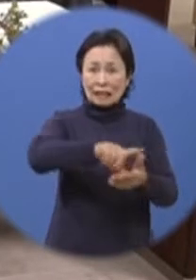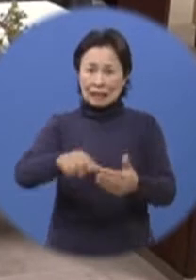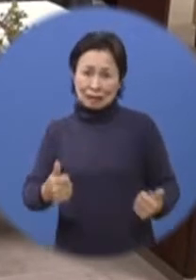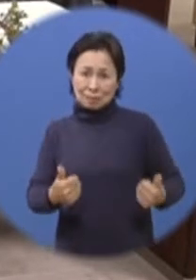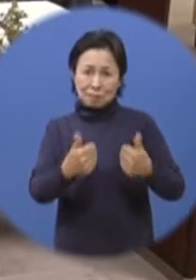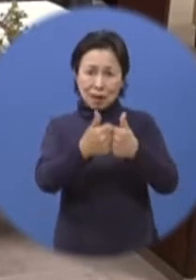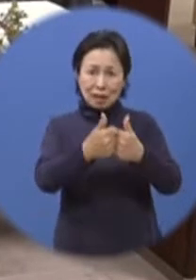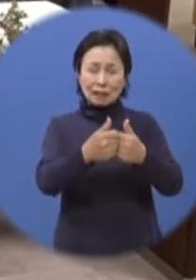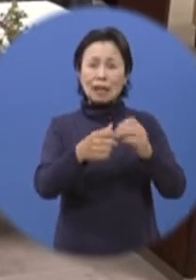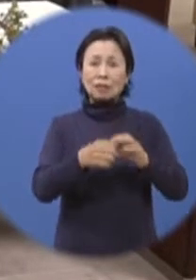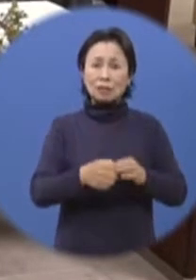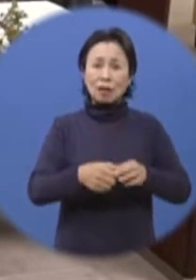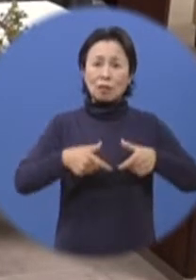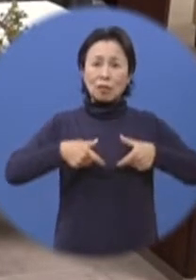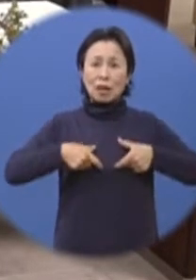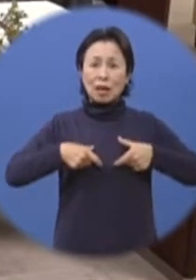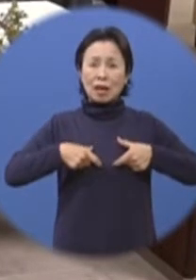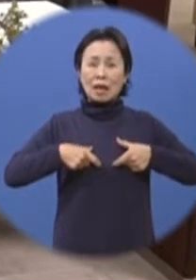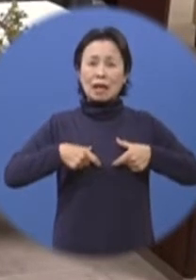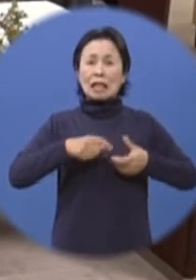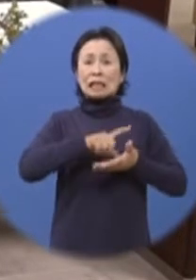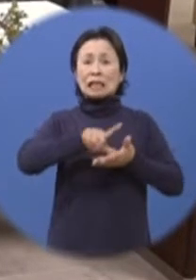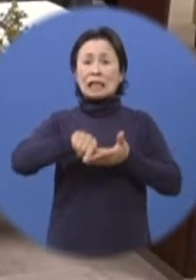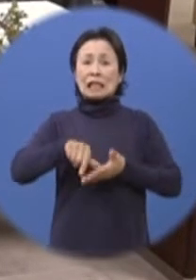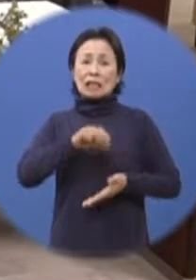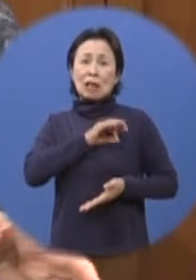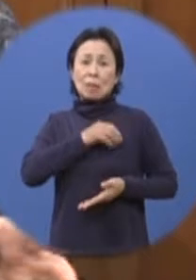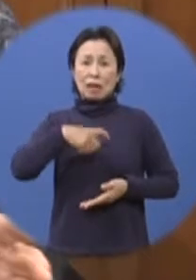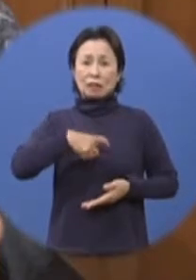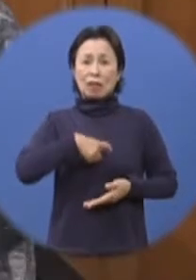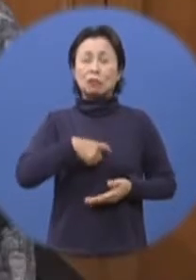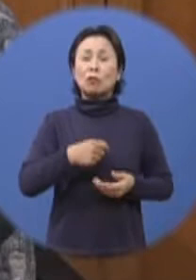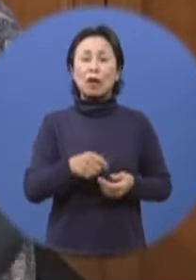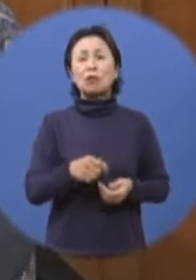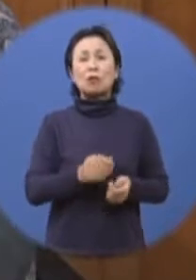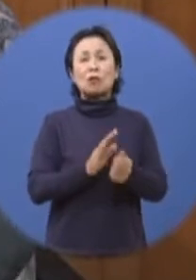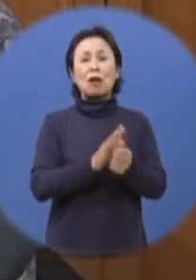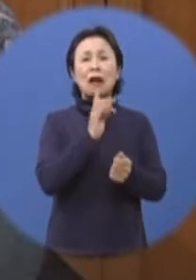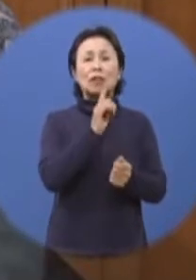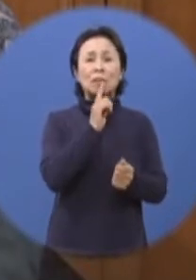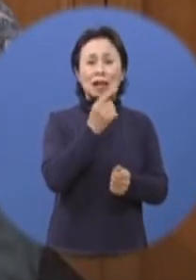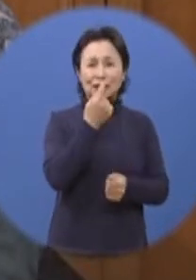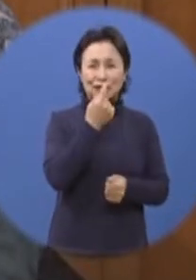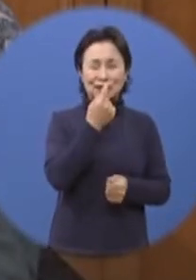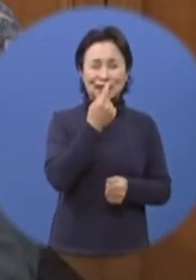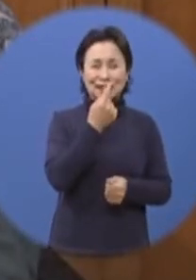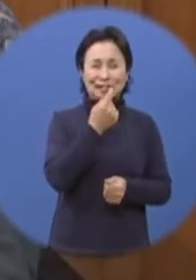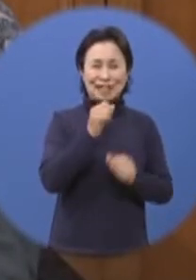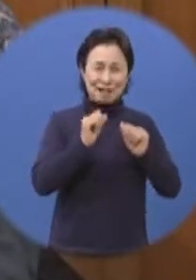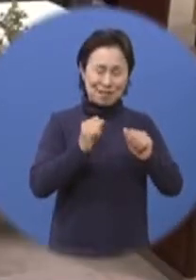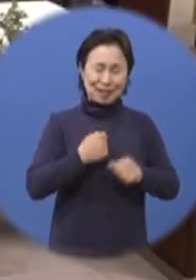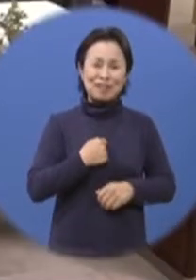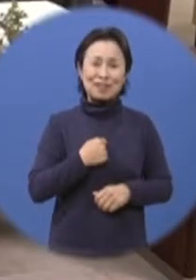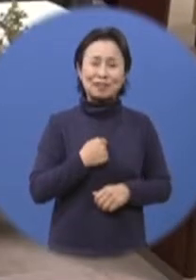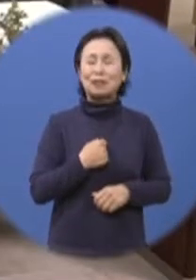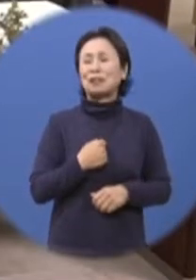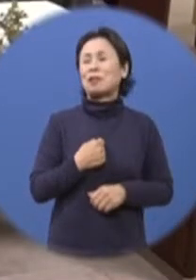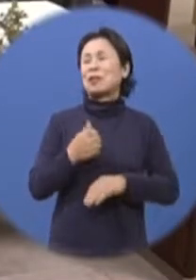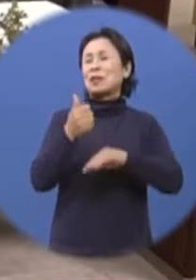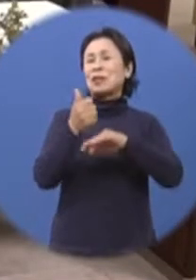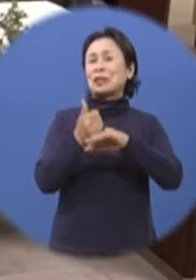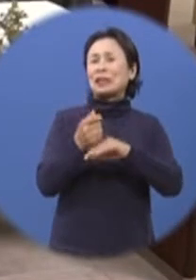いうのねエアーのアドバイスをしたり教委委員会にお願いしたり多少は頑張ってるんですよ時代でいっぱいですよ